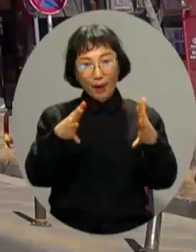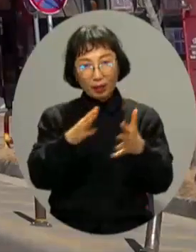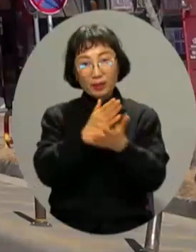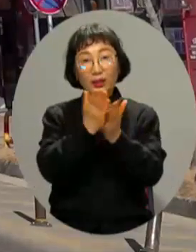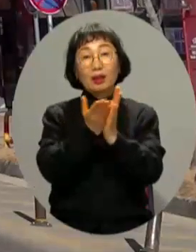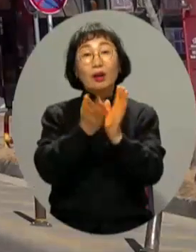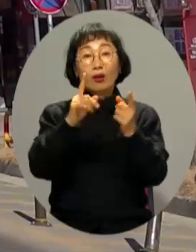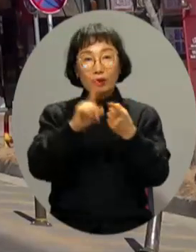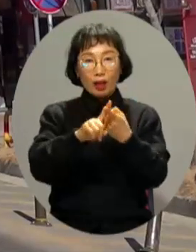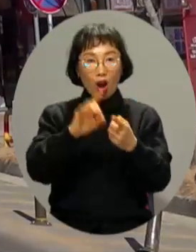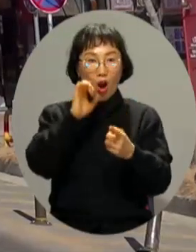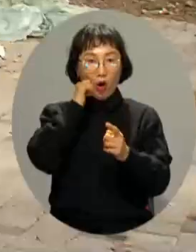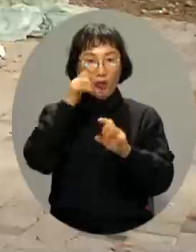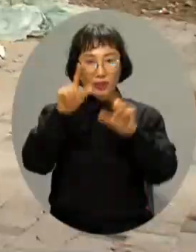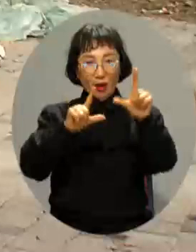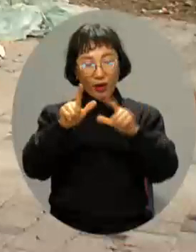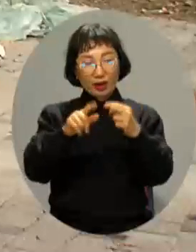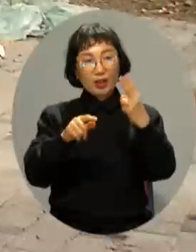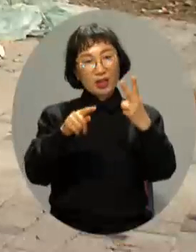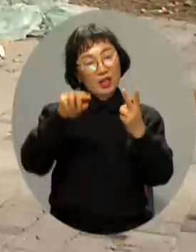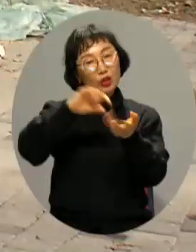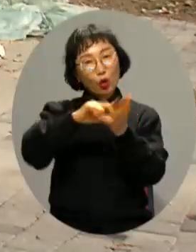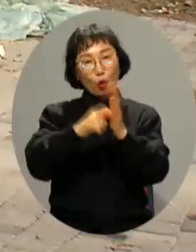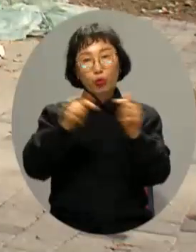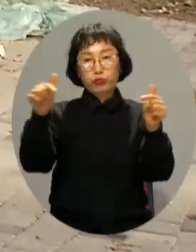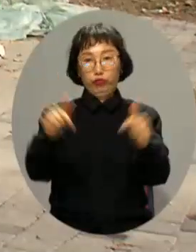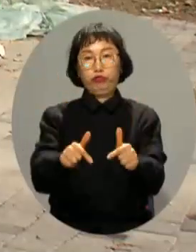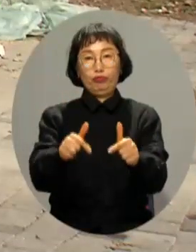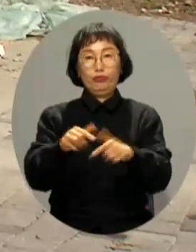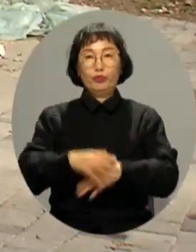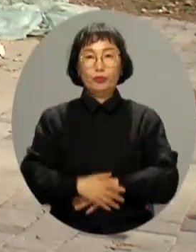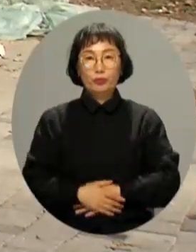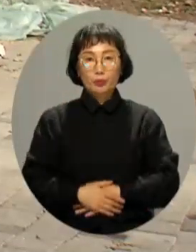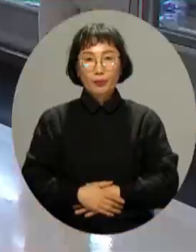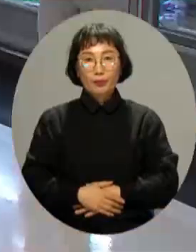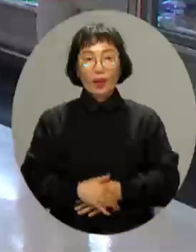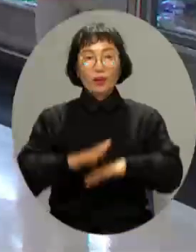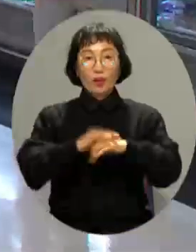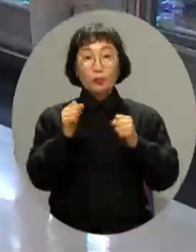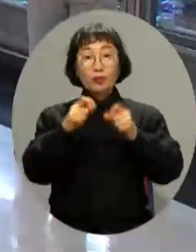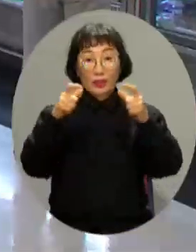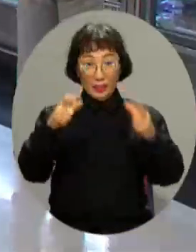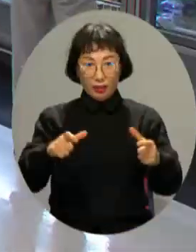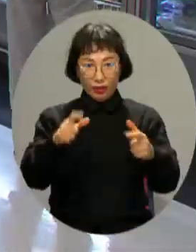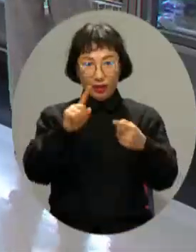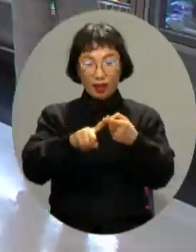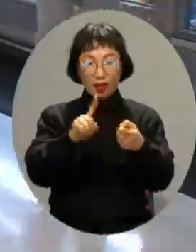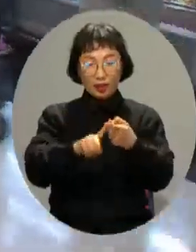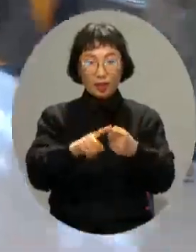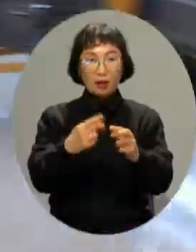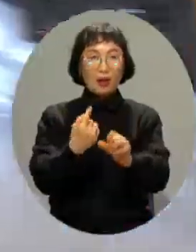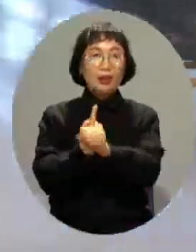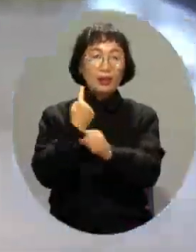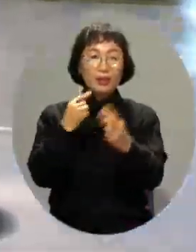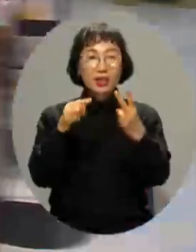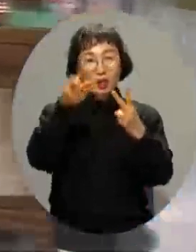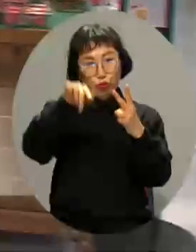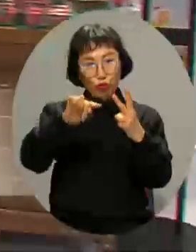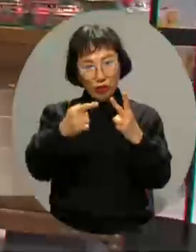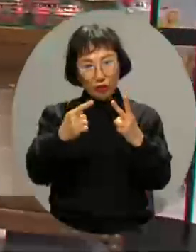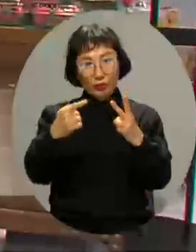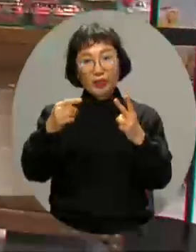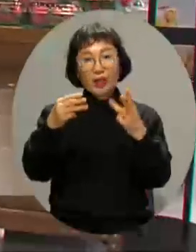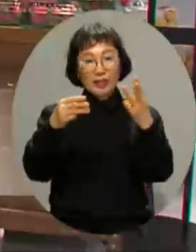여건을 반영하듯 매출이 2%가량 감소했습니다. 전북의 소매업은 지난해 2분기부터 3분기